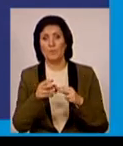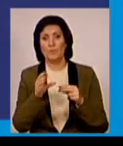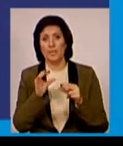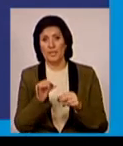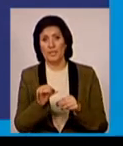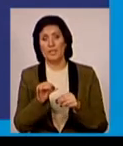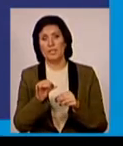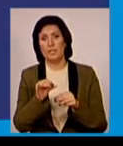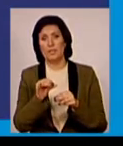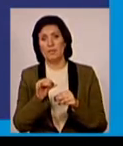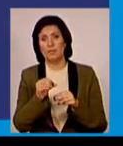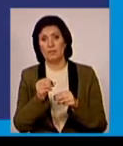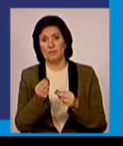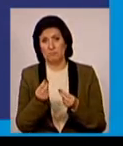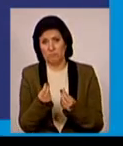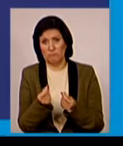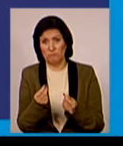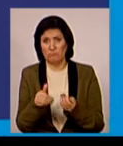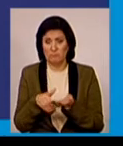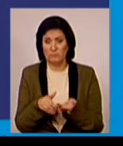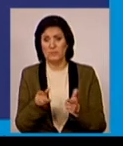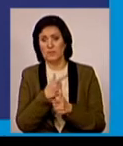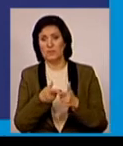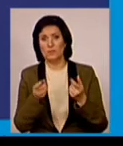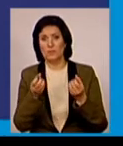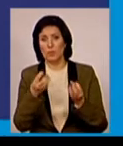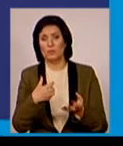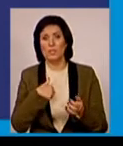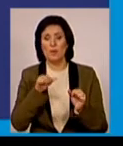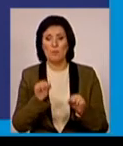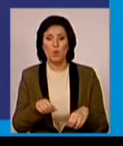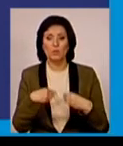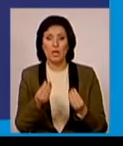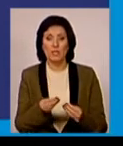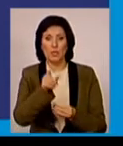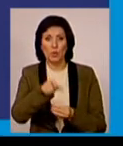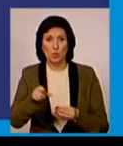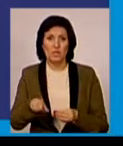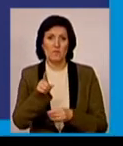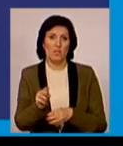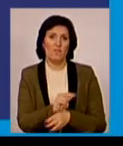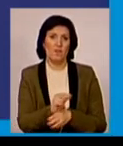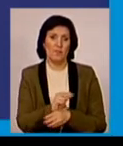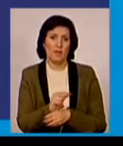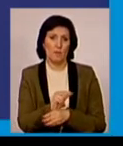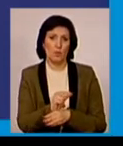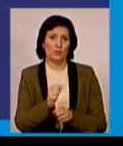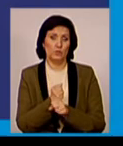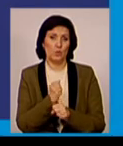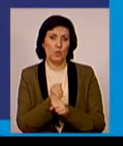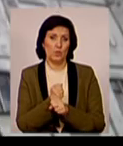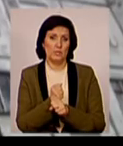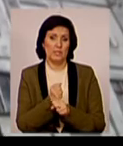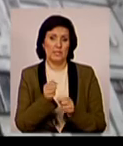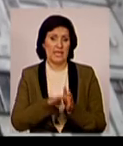приділитися, скажімо, до якоїсь грошової суми. Чи просто я можу дати людей, і вони виправлять цей ремонт і зроблять на них